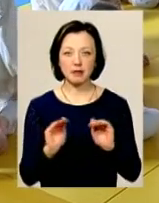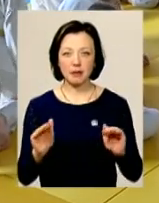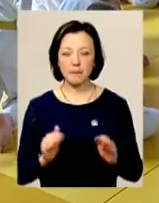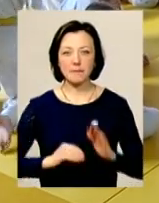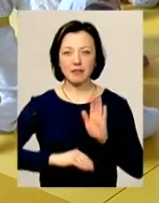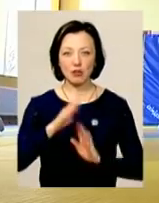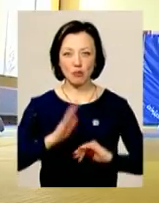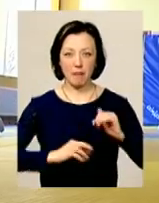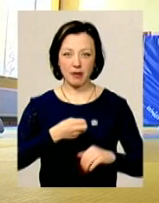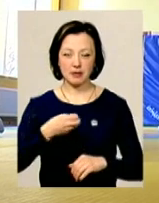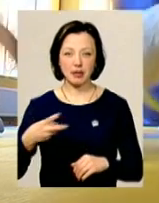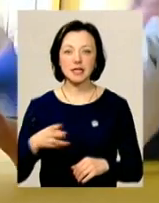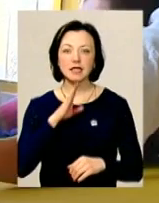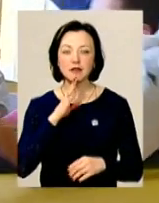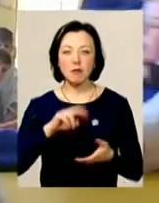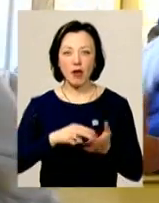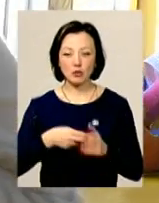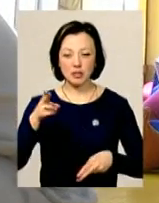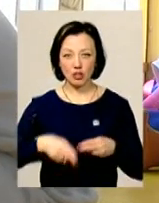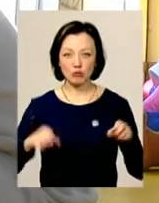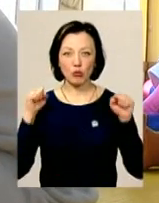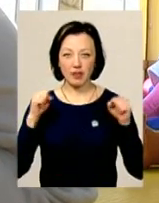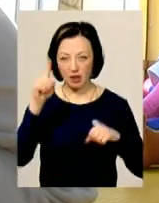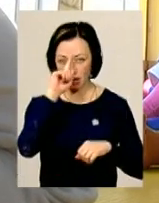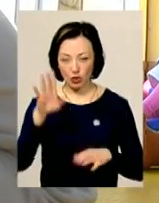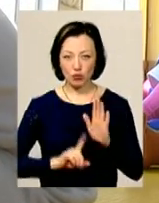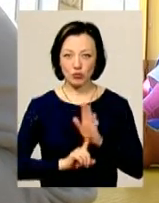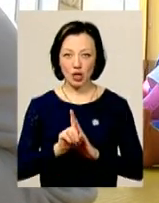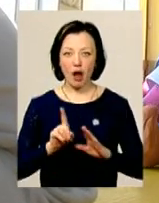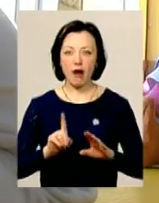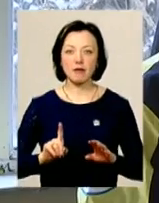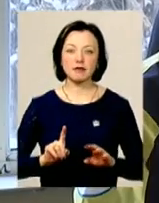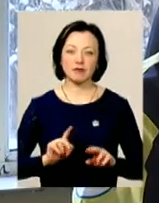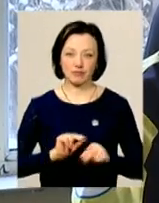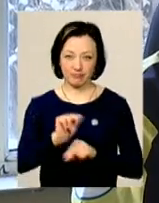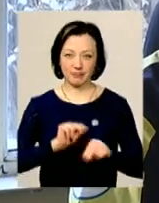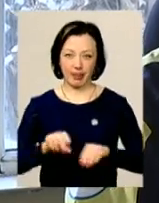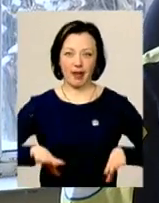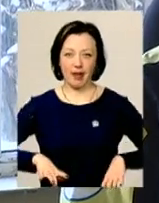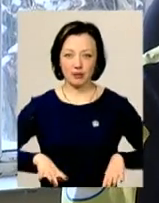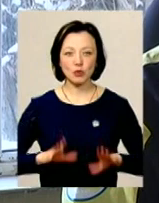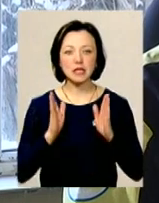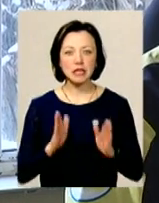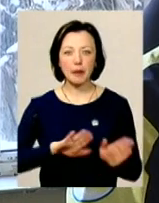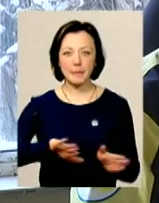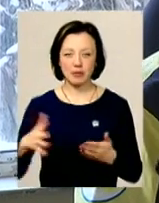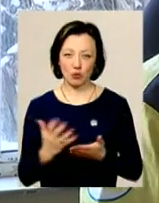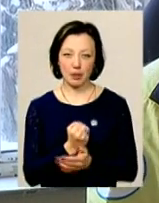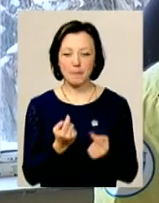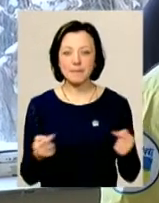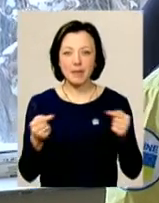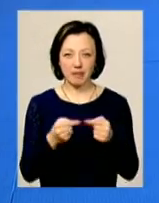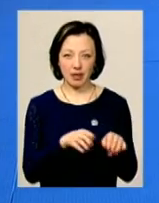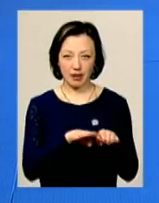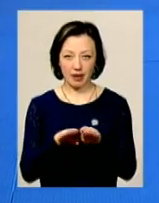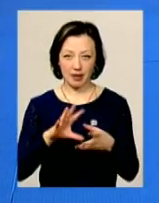підвищувати майстерність. Дівчина планує після закінчення спортивної кар'єри розпочати кар'єру тренерську. Але, каже спортсменка, тільки після досягнення певних